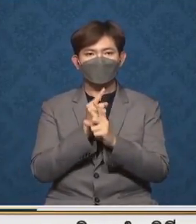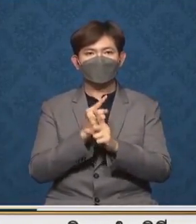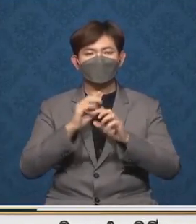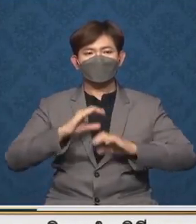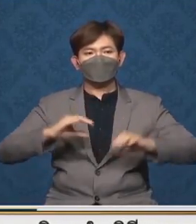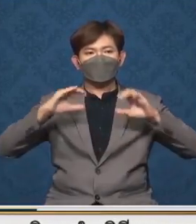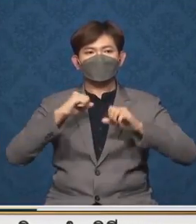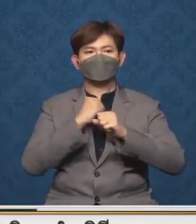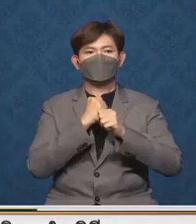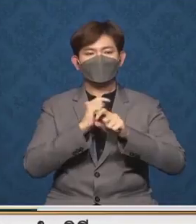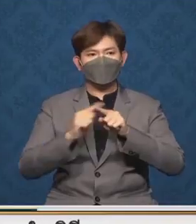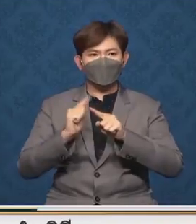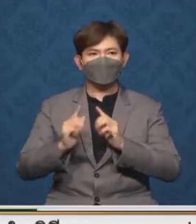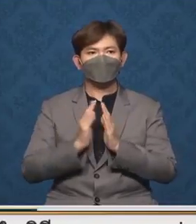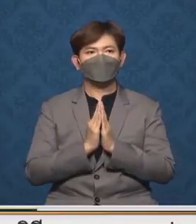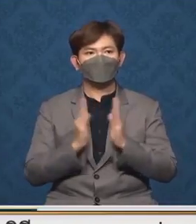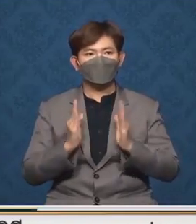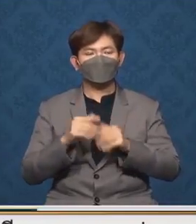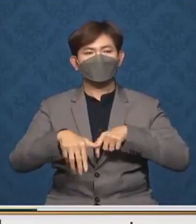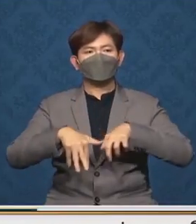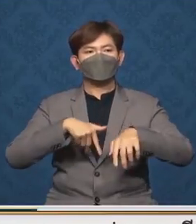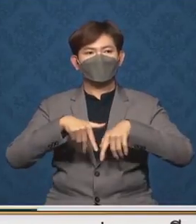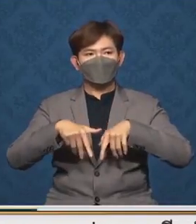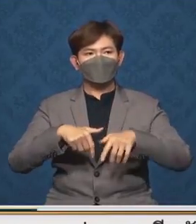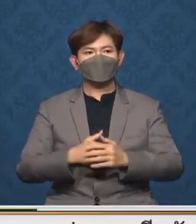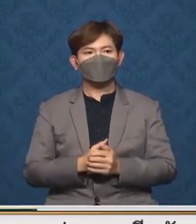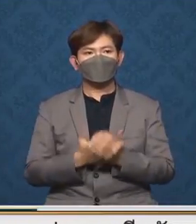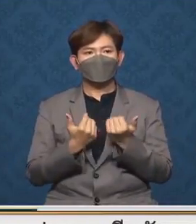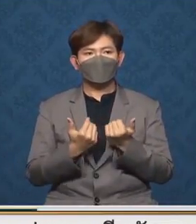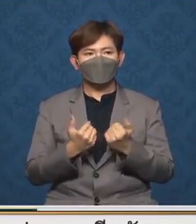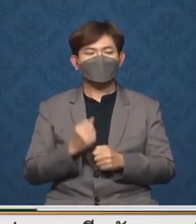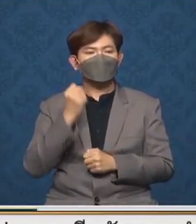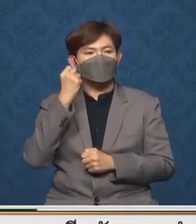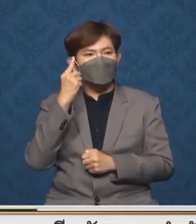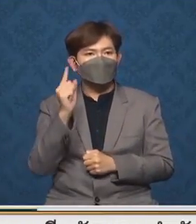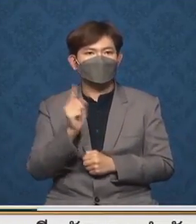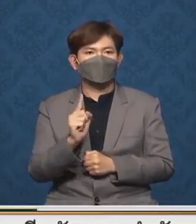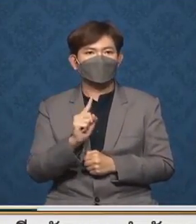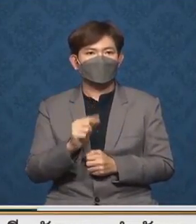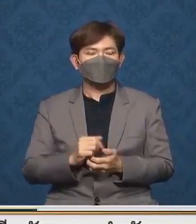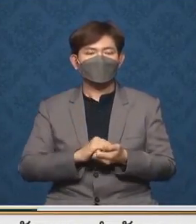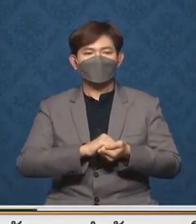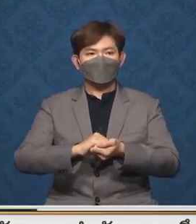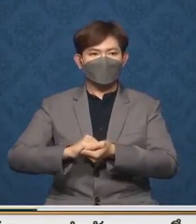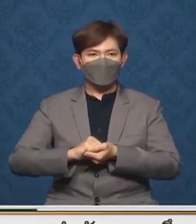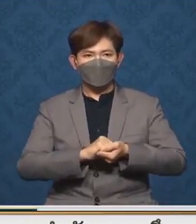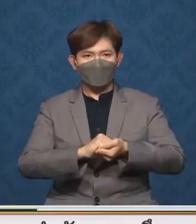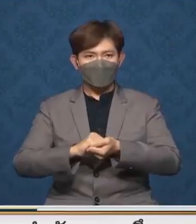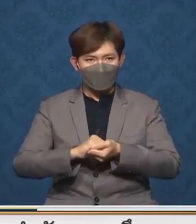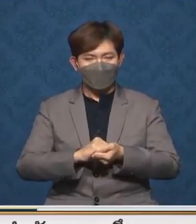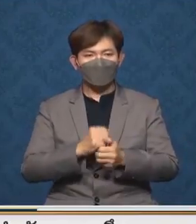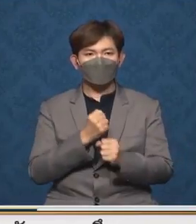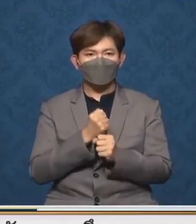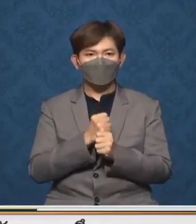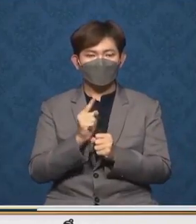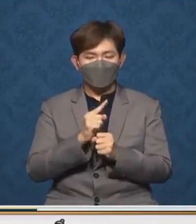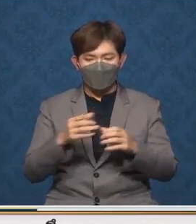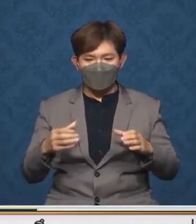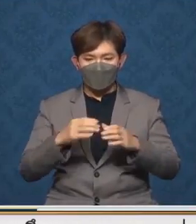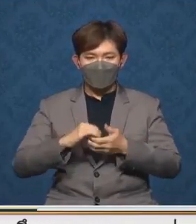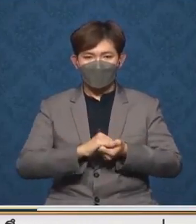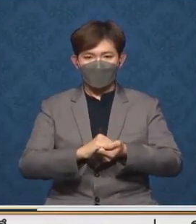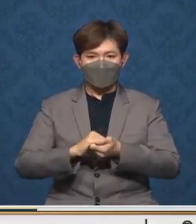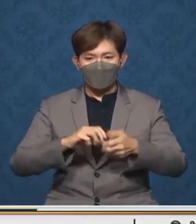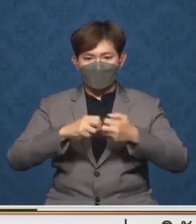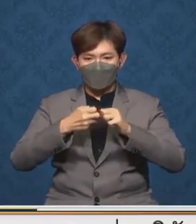เป็นอย่างดีนะครับขอขอบคุณประชาชนทุกคนที่ให้ความเข้าใจและก็ร่วมมือกันในการจะรวมพลังฝ่า